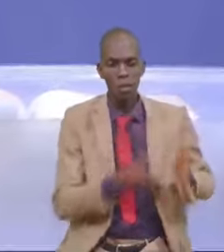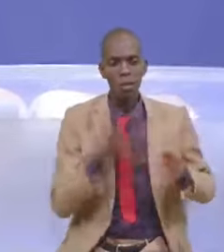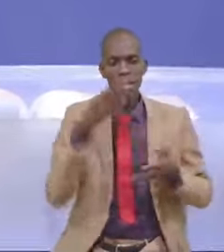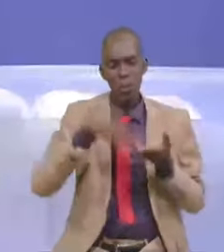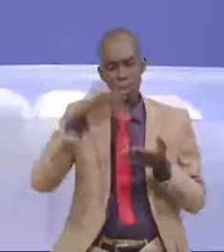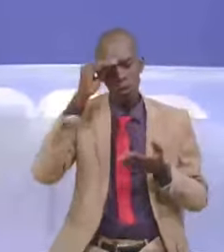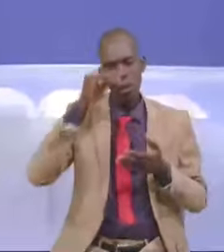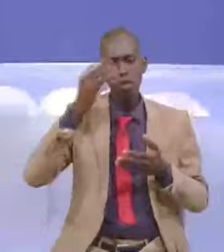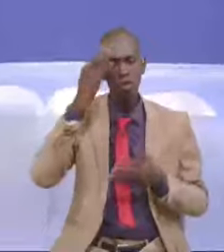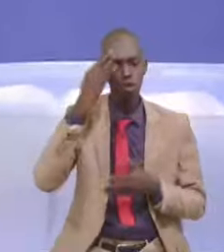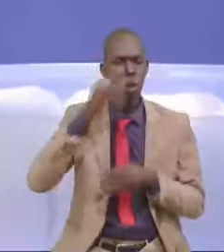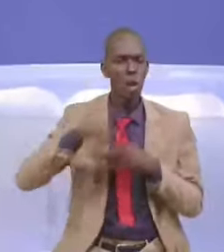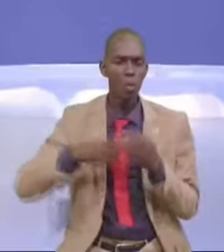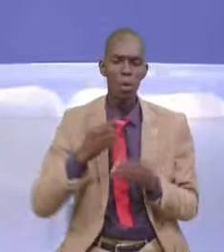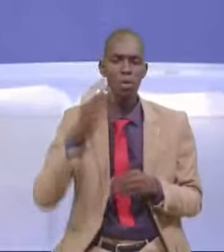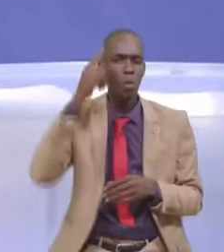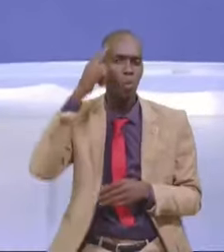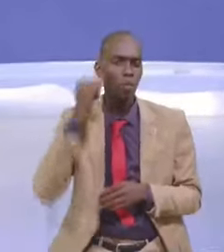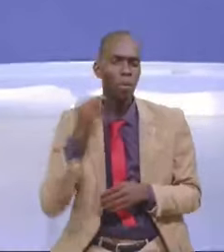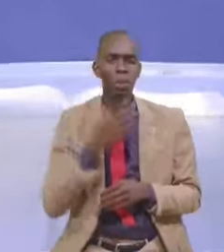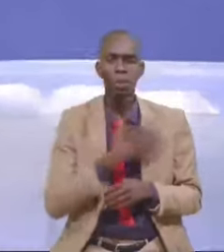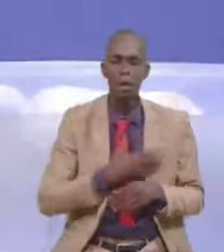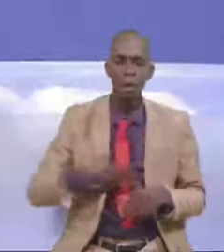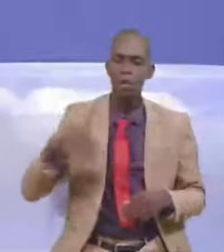Il connaissait l'histoire de Josué.